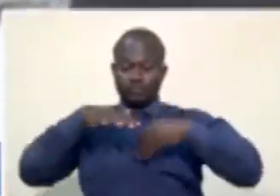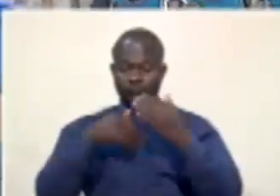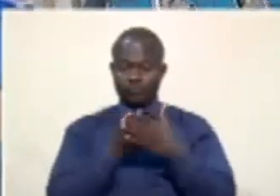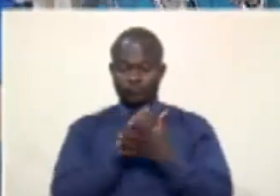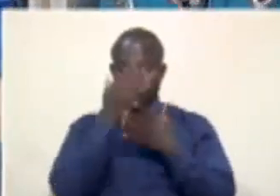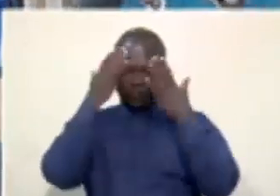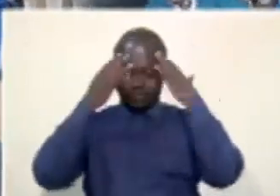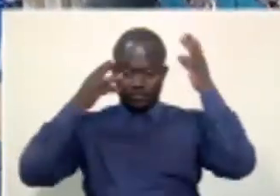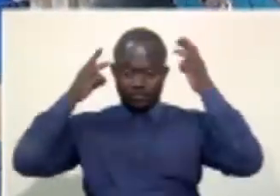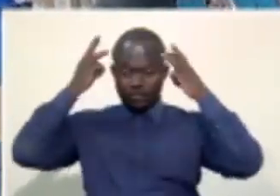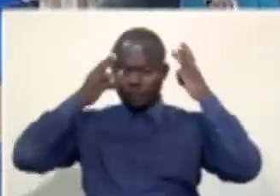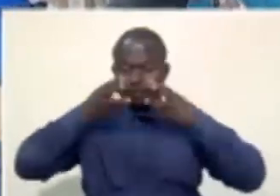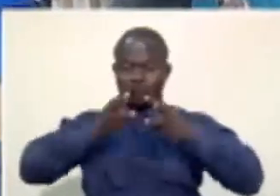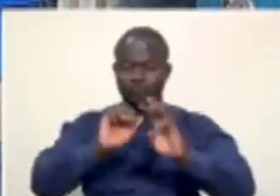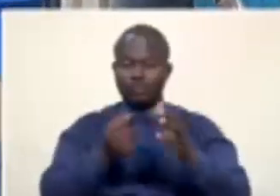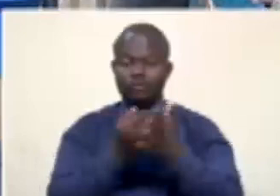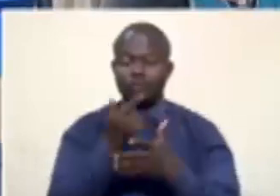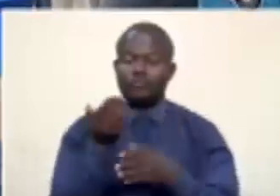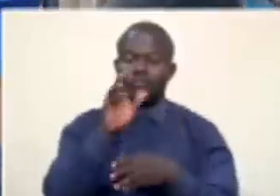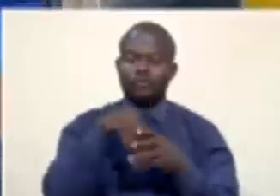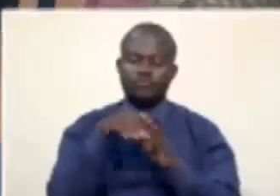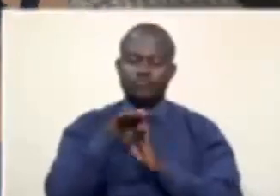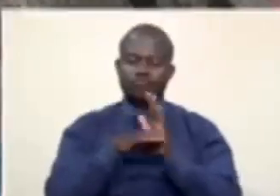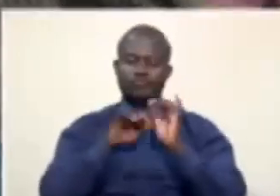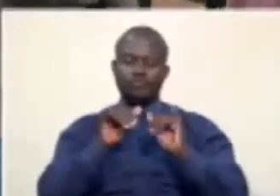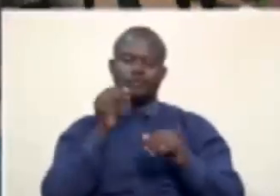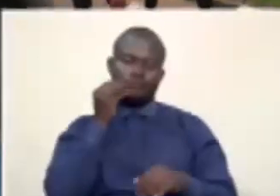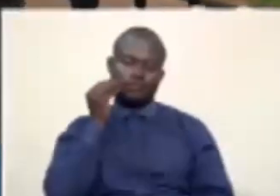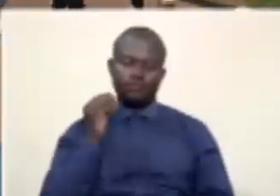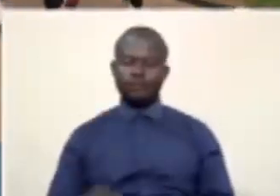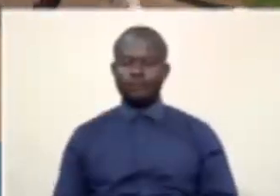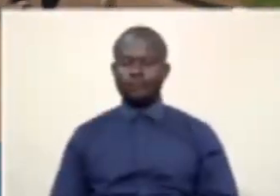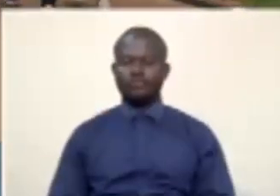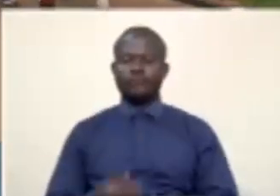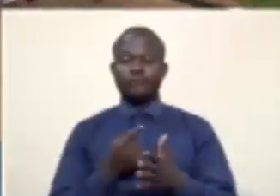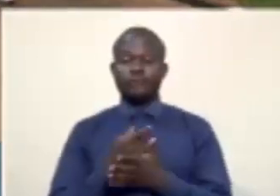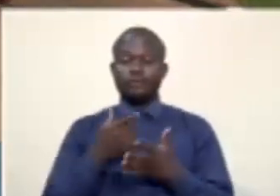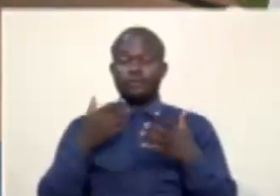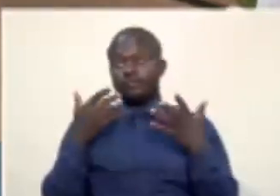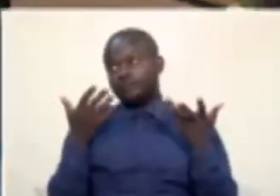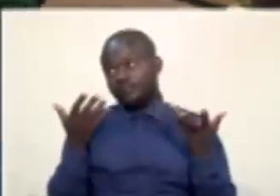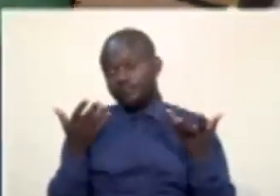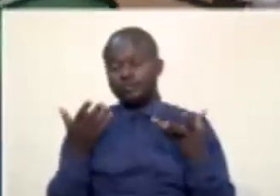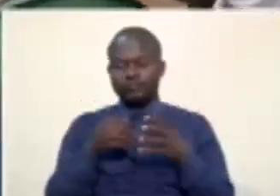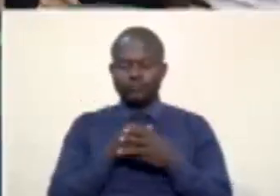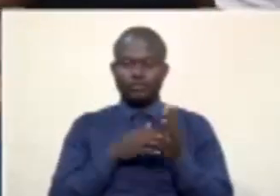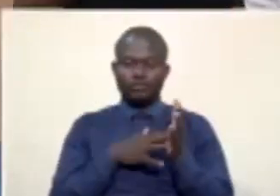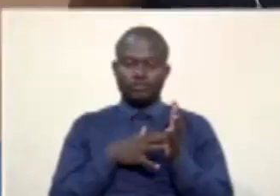bubateye impungenge ku buryo bushobora gutuma basubira muri gahunda ya guma mu rugo biteye ubwoba cyane harimo